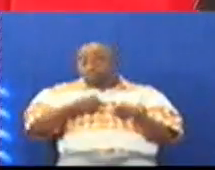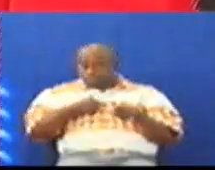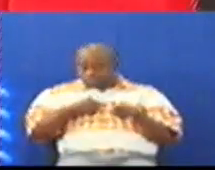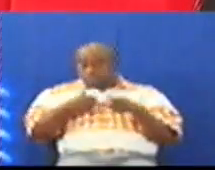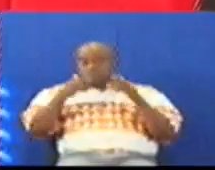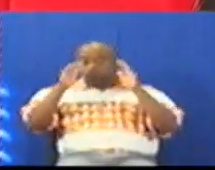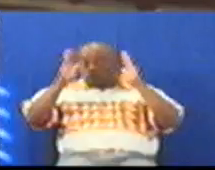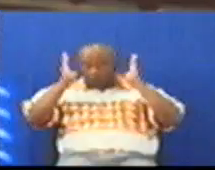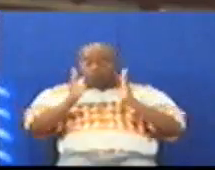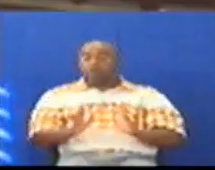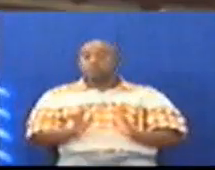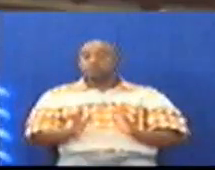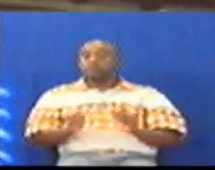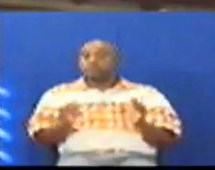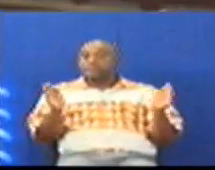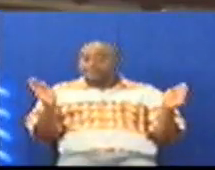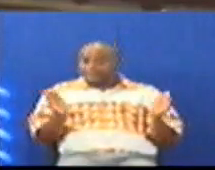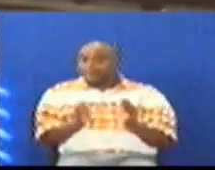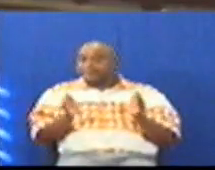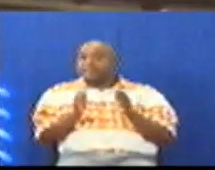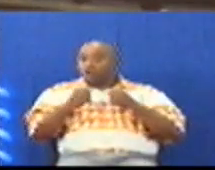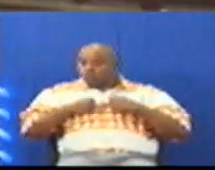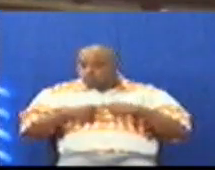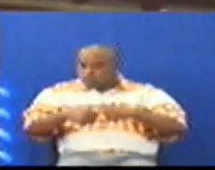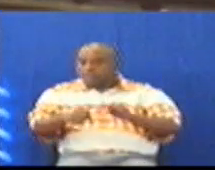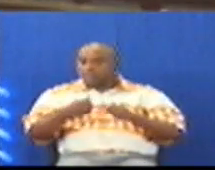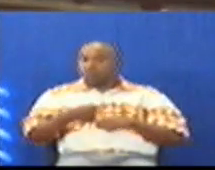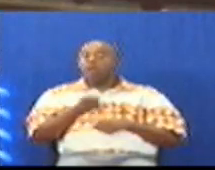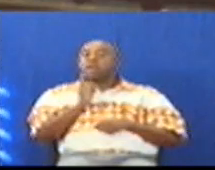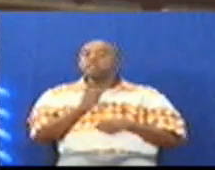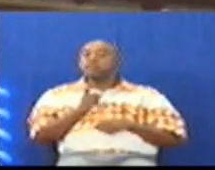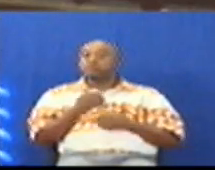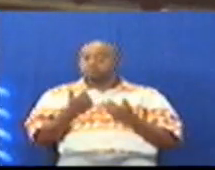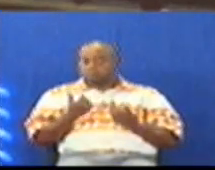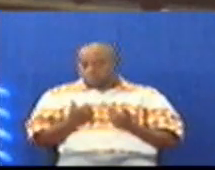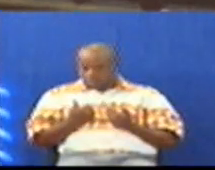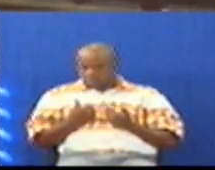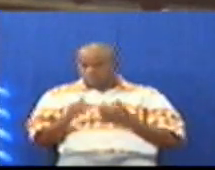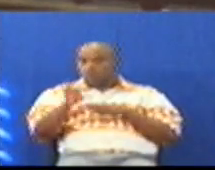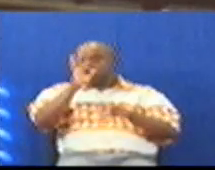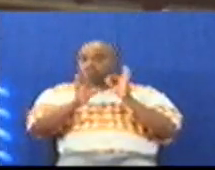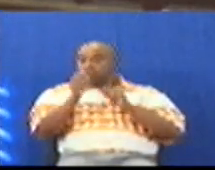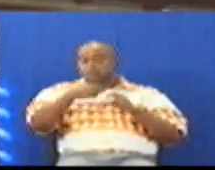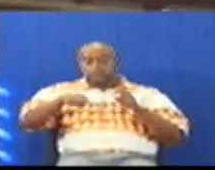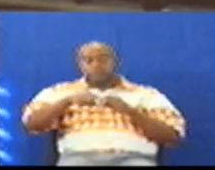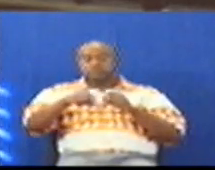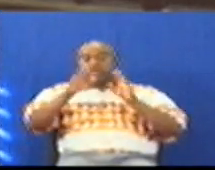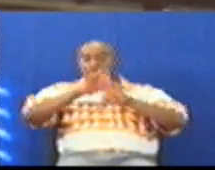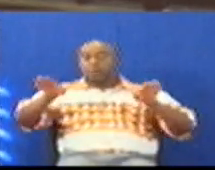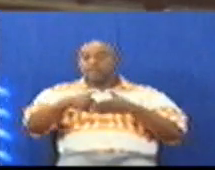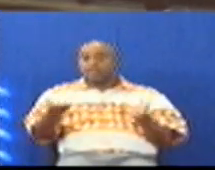ambao tunatetea utekelezaji wa ilani ya uchaguzi kwenye maeneo yetu, lakini hatuna amani. Kwa hiyo tuombe